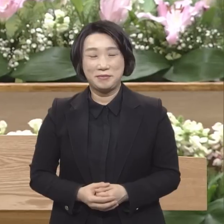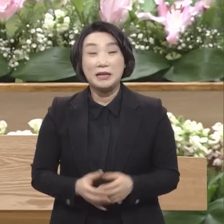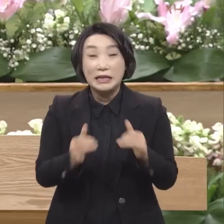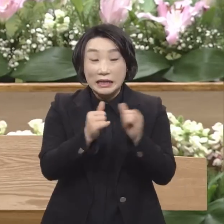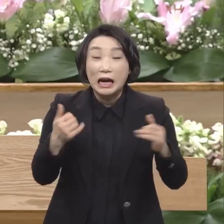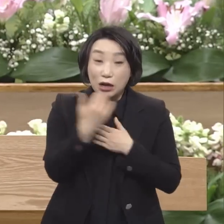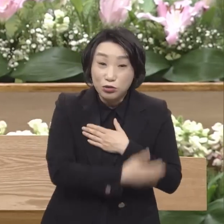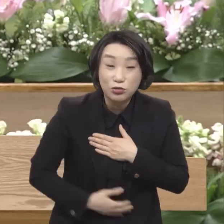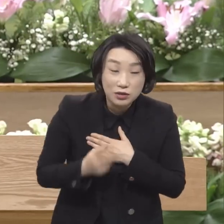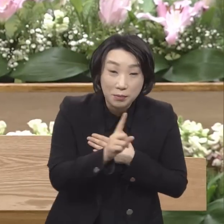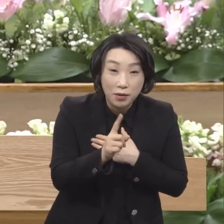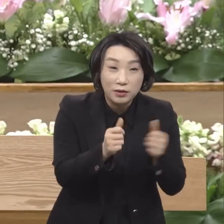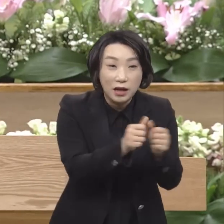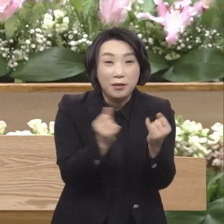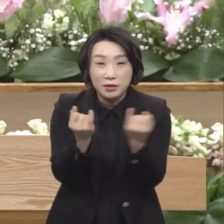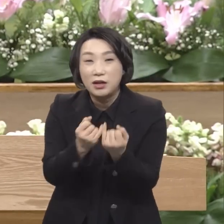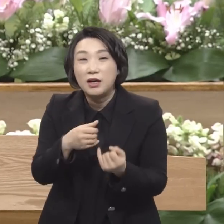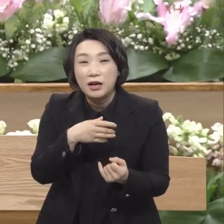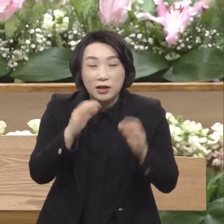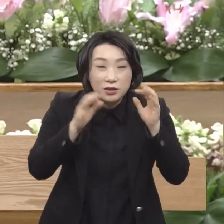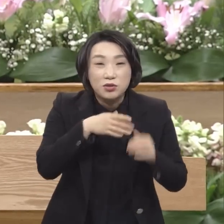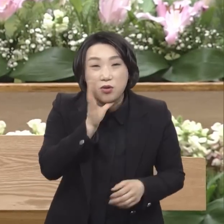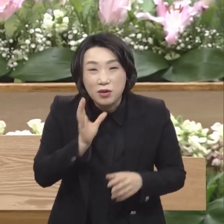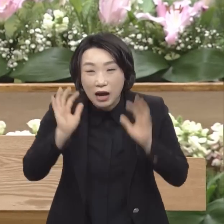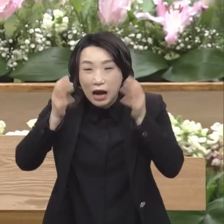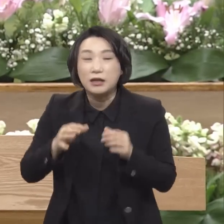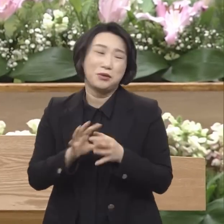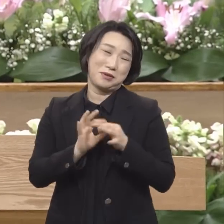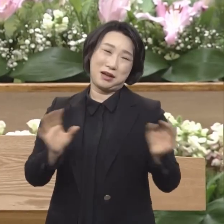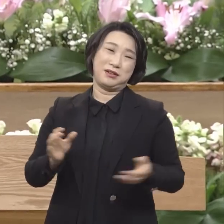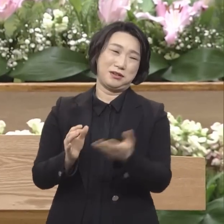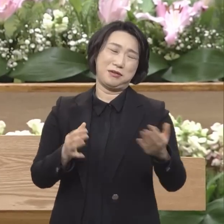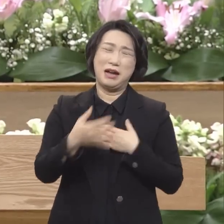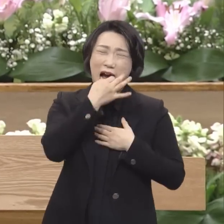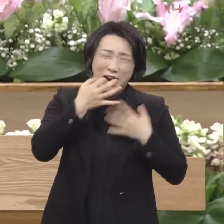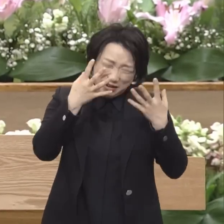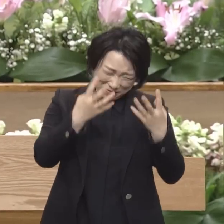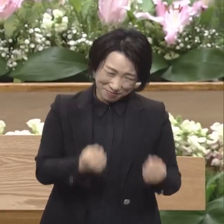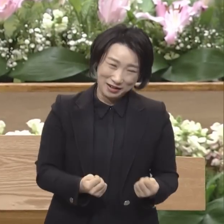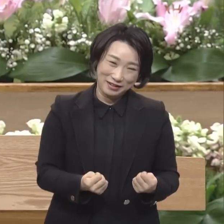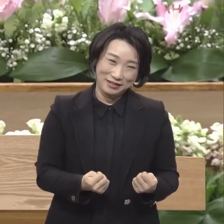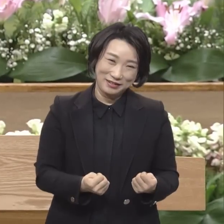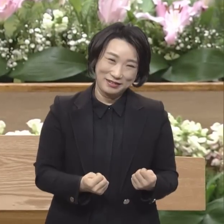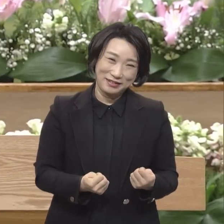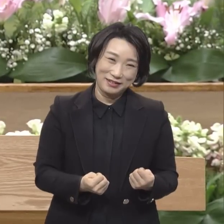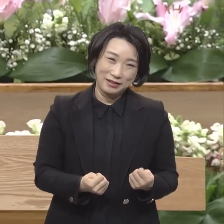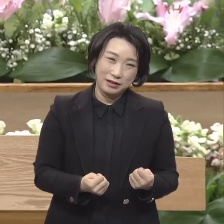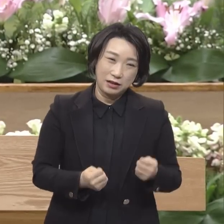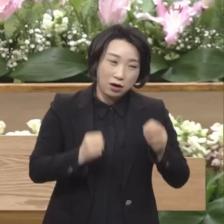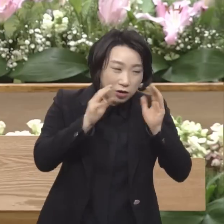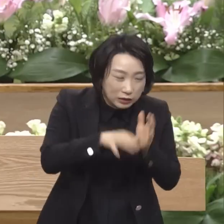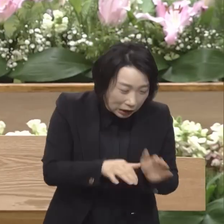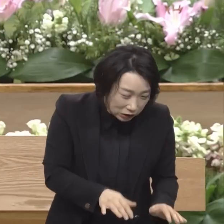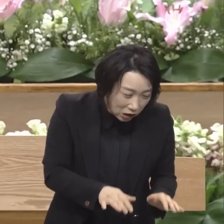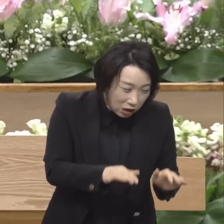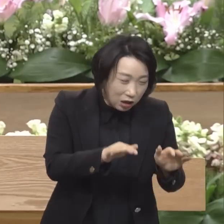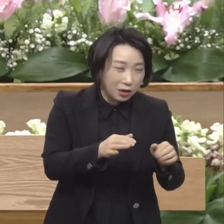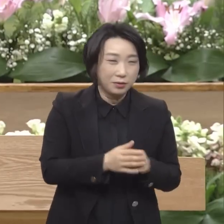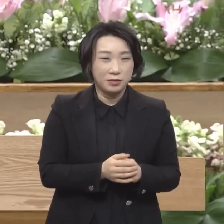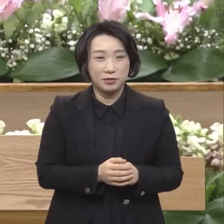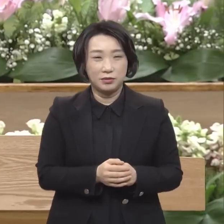인간의 육체는 남녀노유를 막론하고 그런 욕심이 많잖아요. 어려서